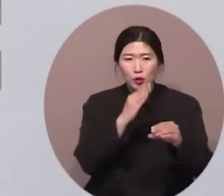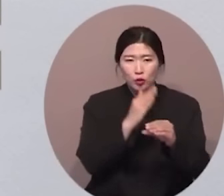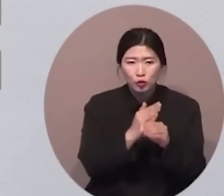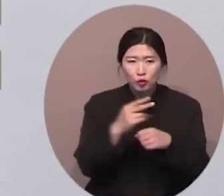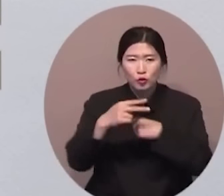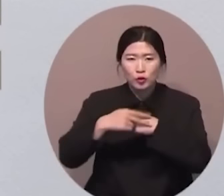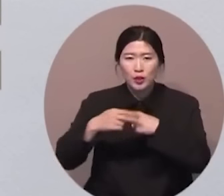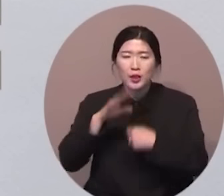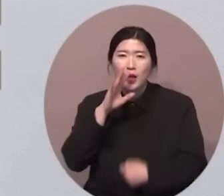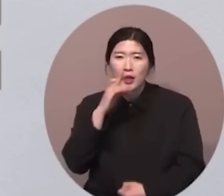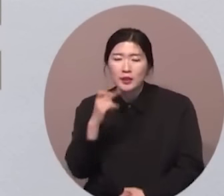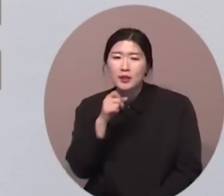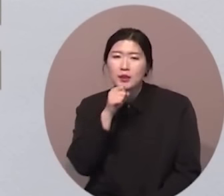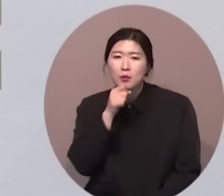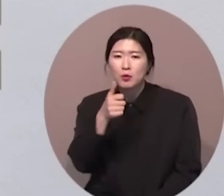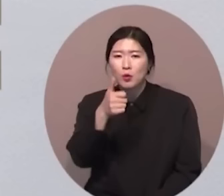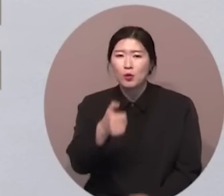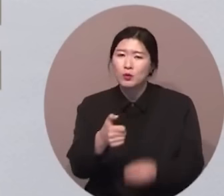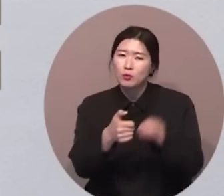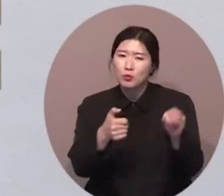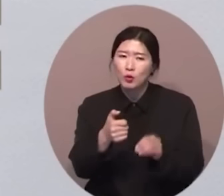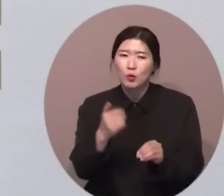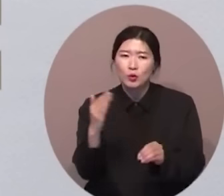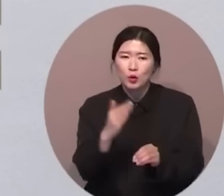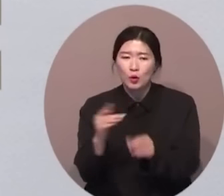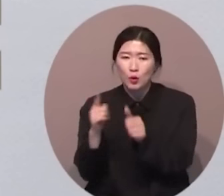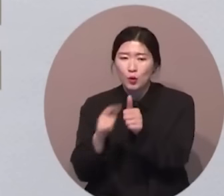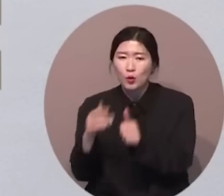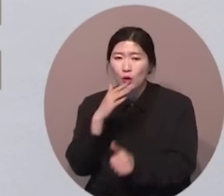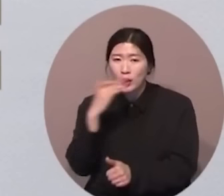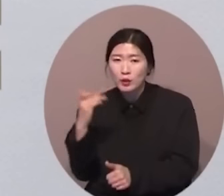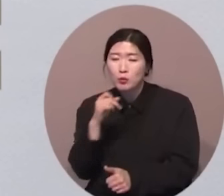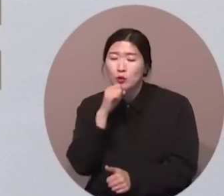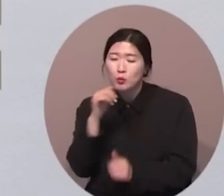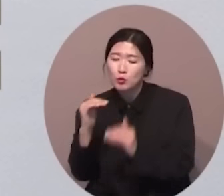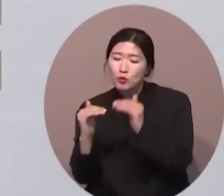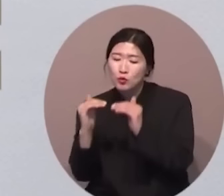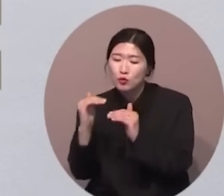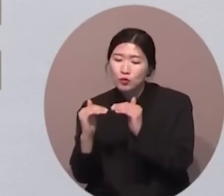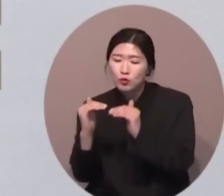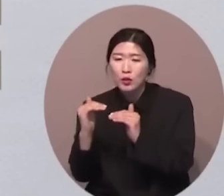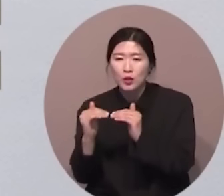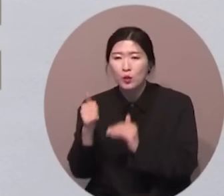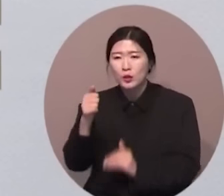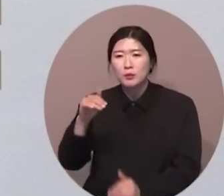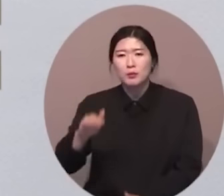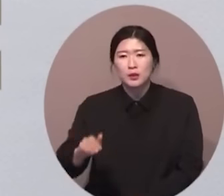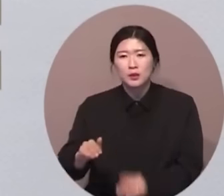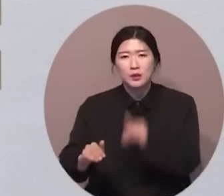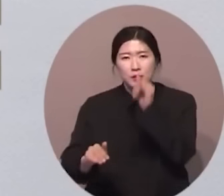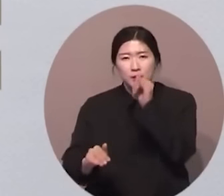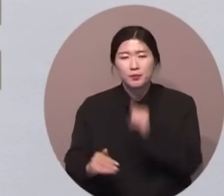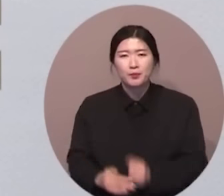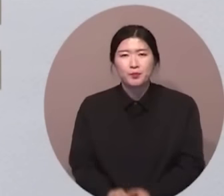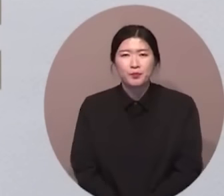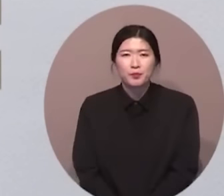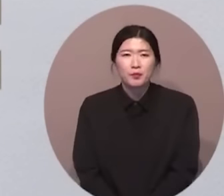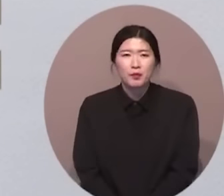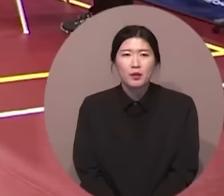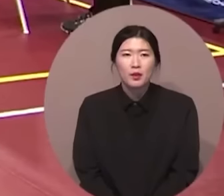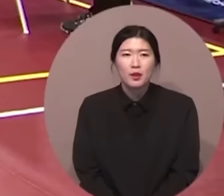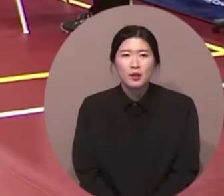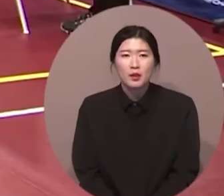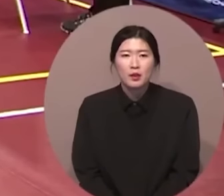부정 평가가 50% 대로 나타났고 홍성 예산만 긍정과 부정 평가가 오차범위 안에서